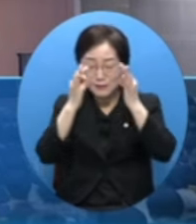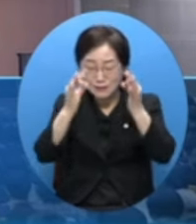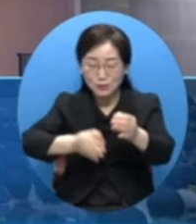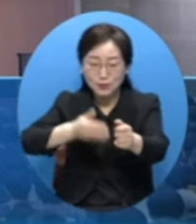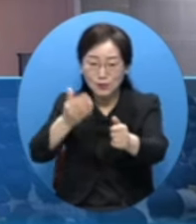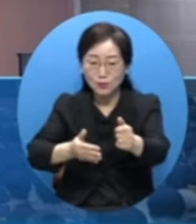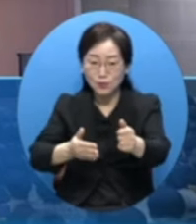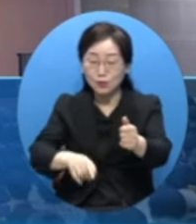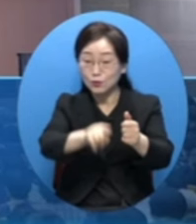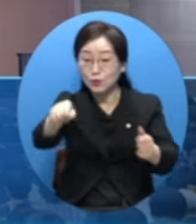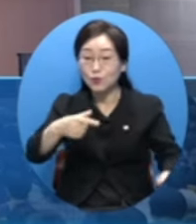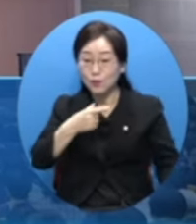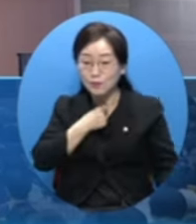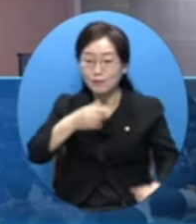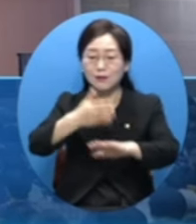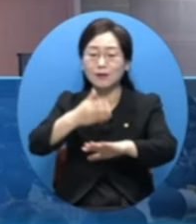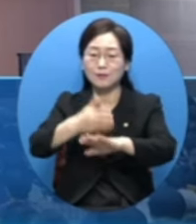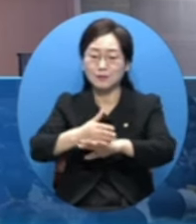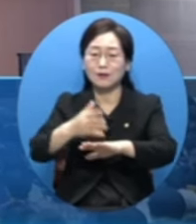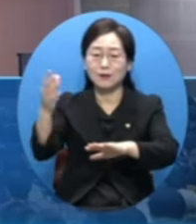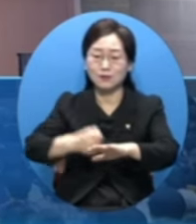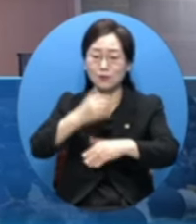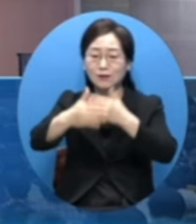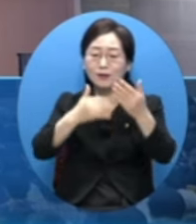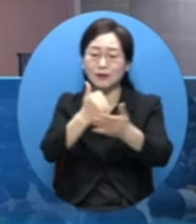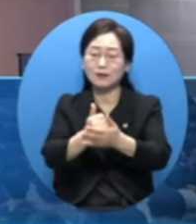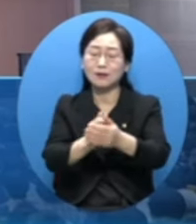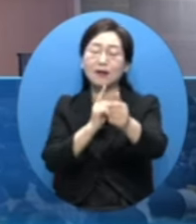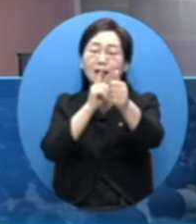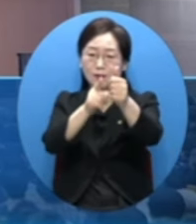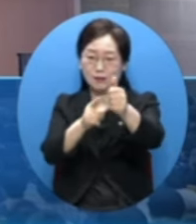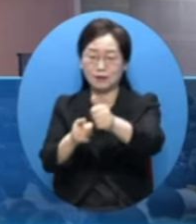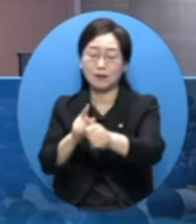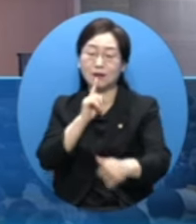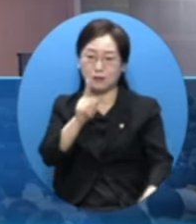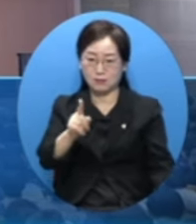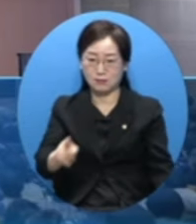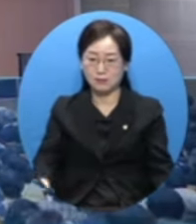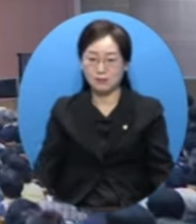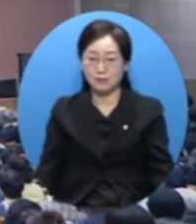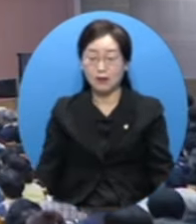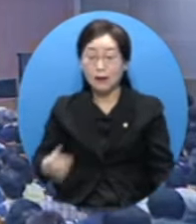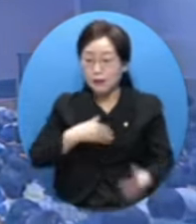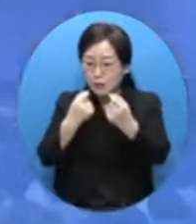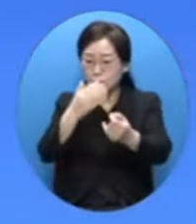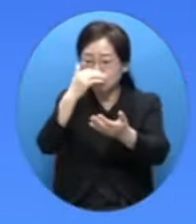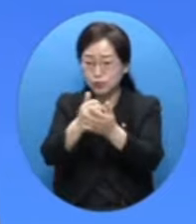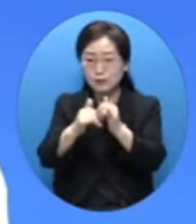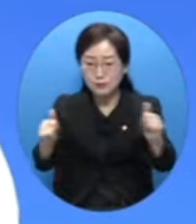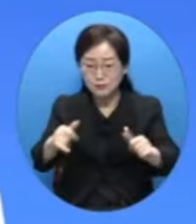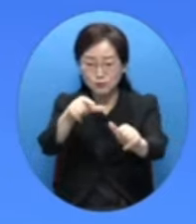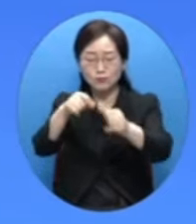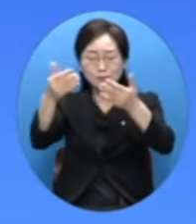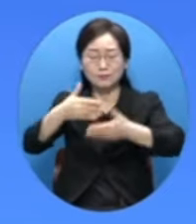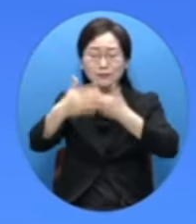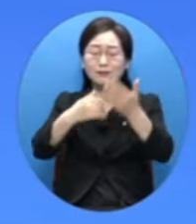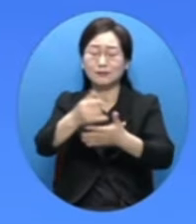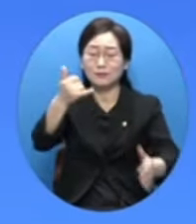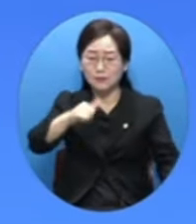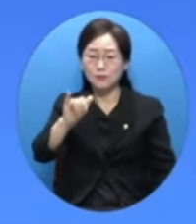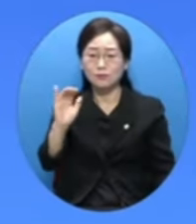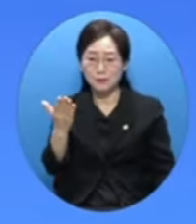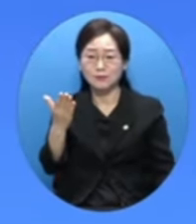구할 것을 감사함으로 하나님께 아뢰라. 나 같은 죄인이 구원받아 하나님의 자녀가 되었기